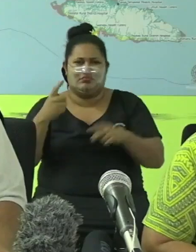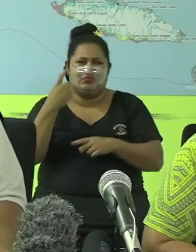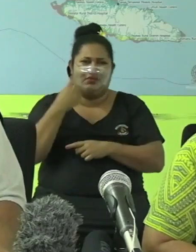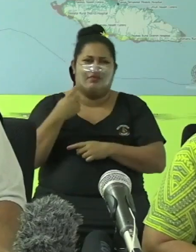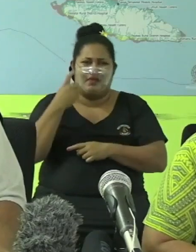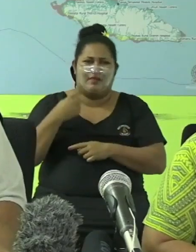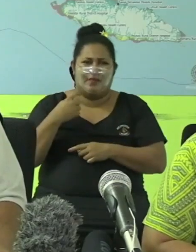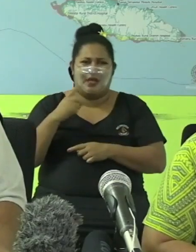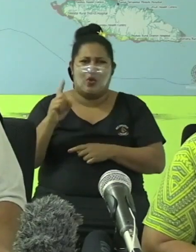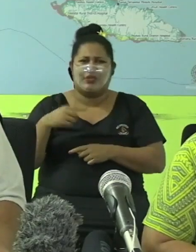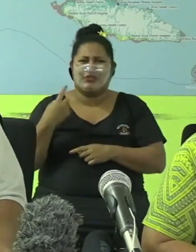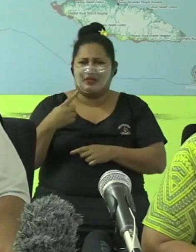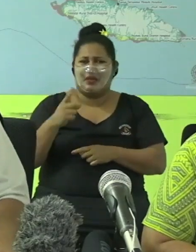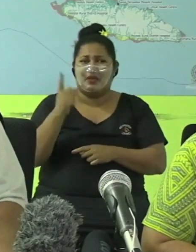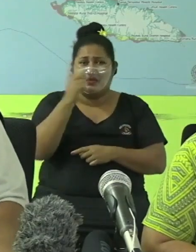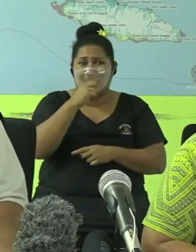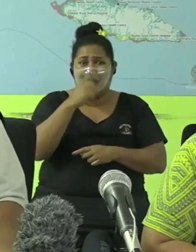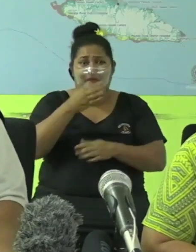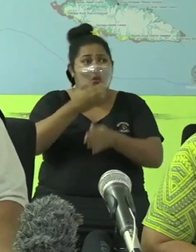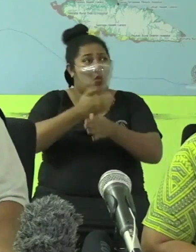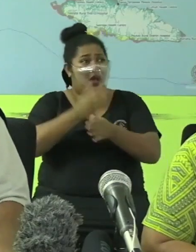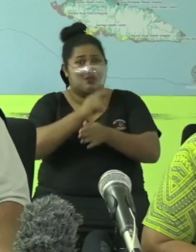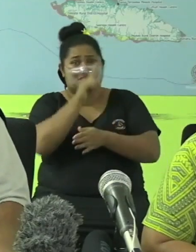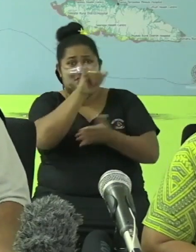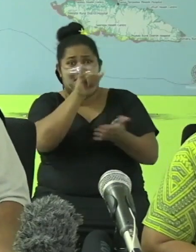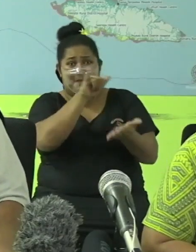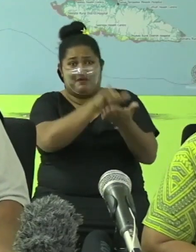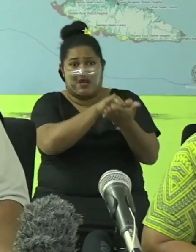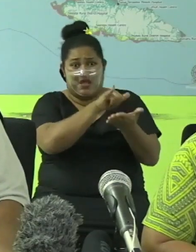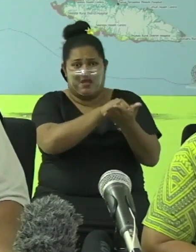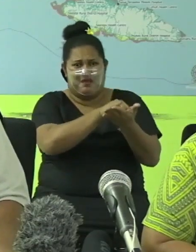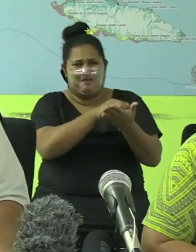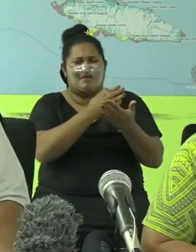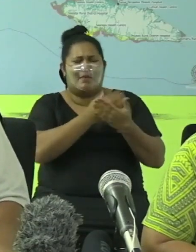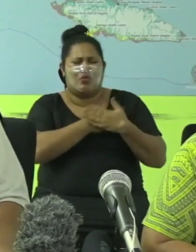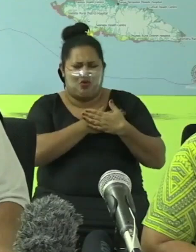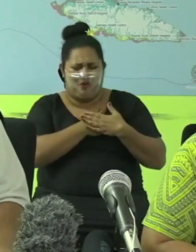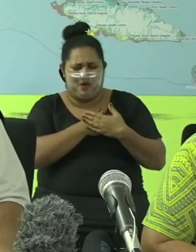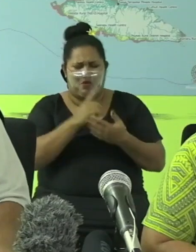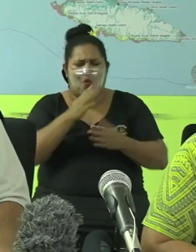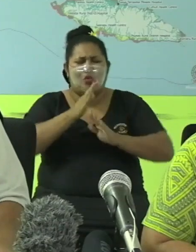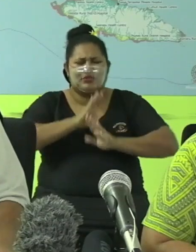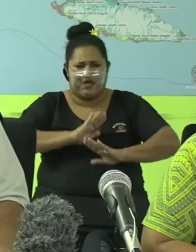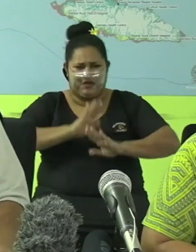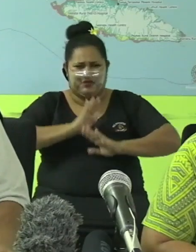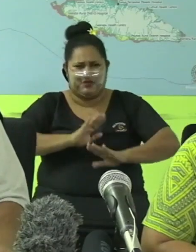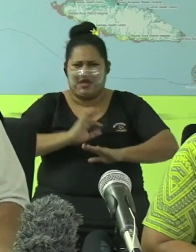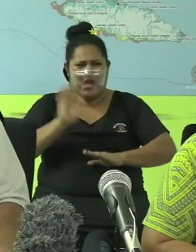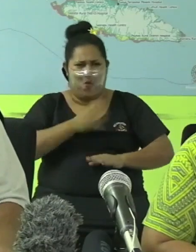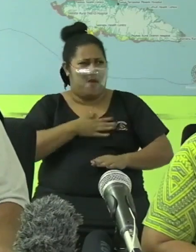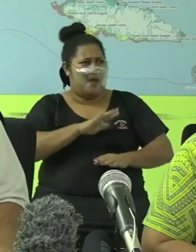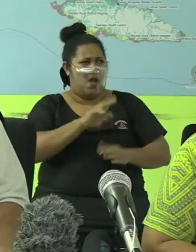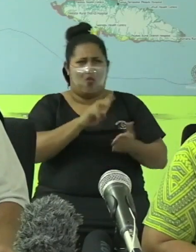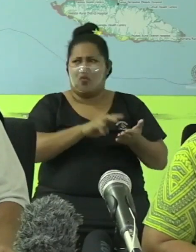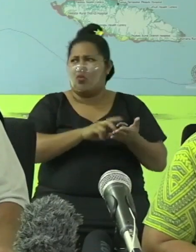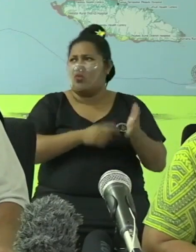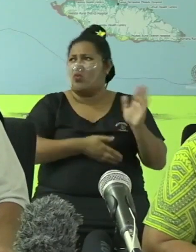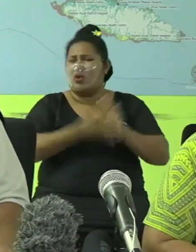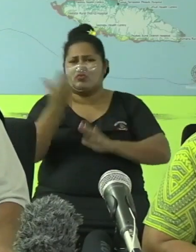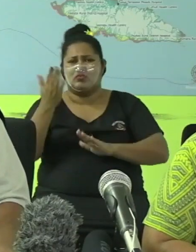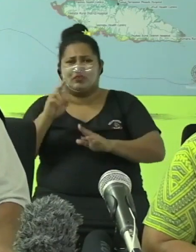tātou uswa whainga ruenga ia sai o ia aro rofa o nasai au wale fia wawe oi tua se i wawa